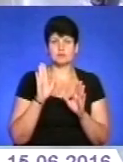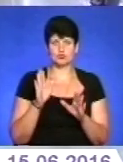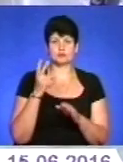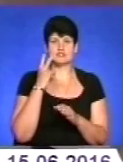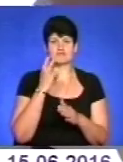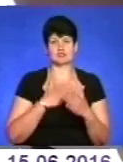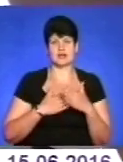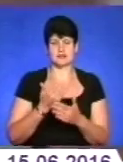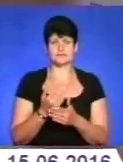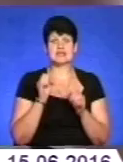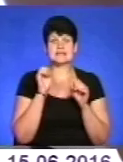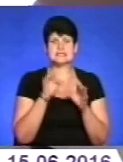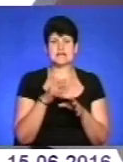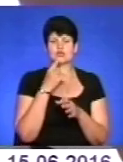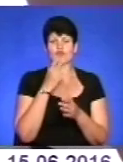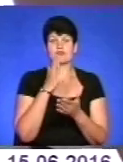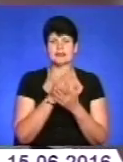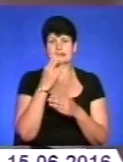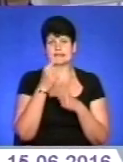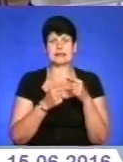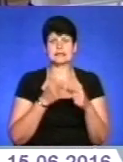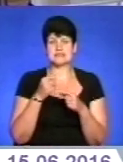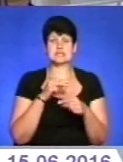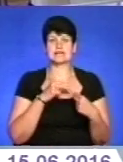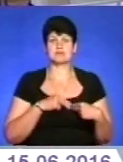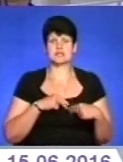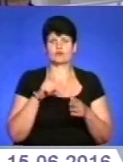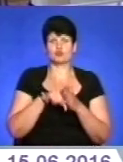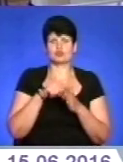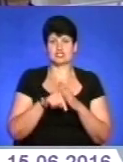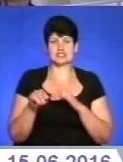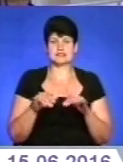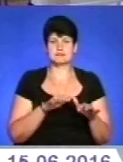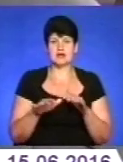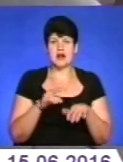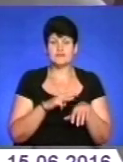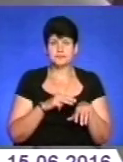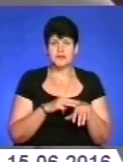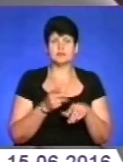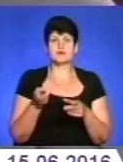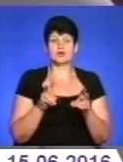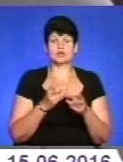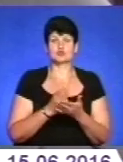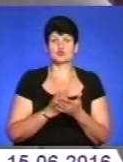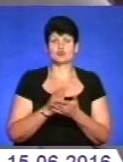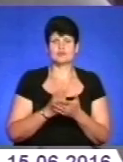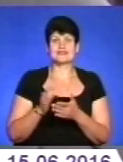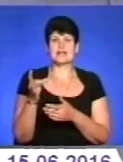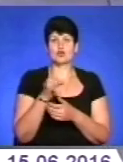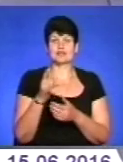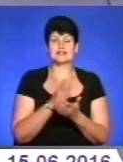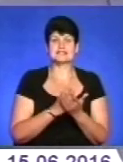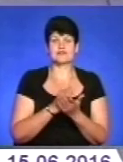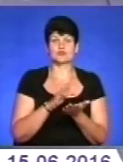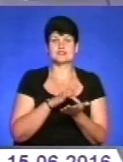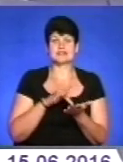завжди раді. Здача крові стала традицією для працівників внутрішніх справ. У день донора до медустанови прийшли службовці регіонального сервісного